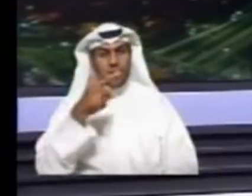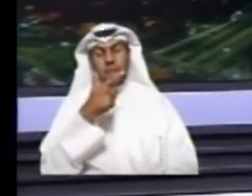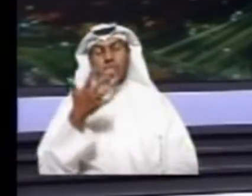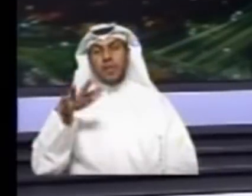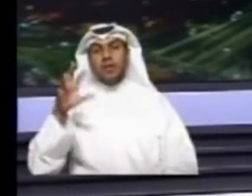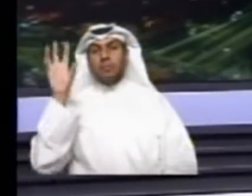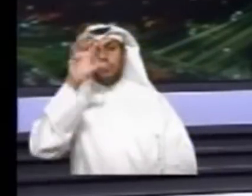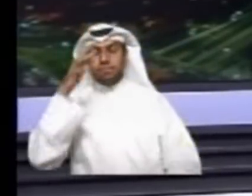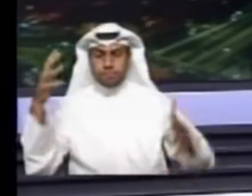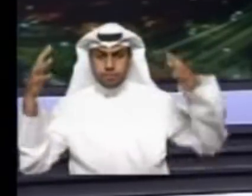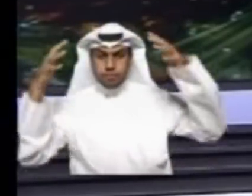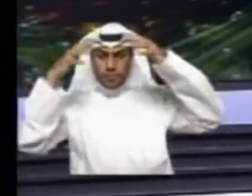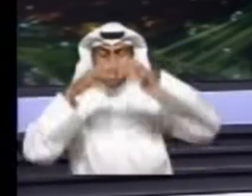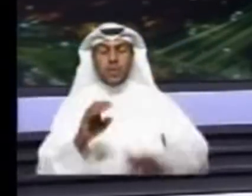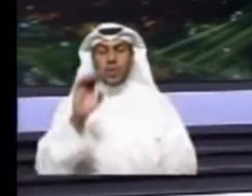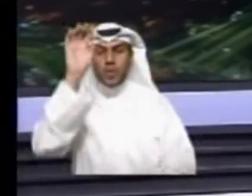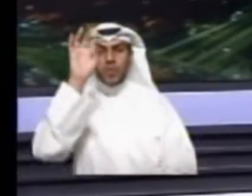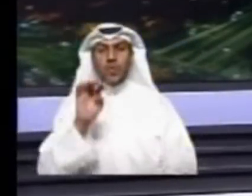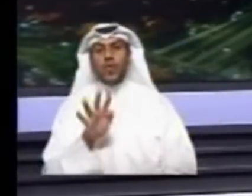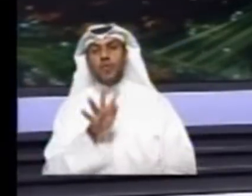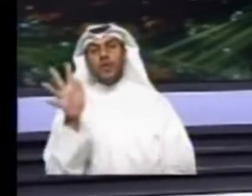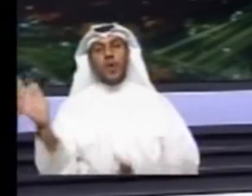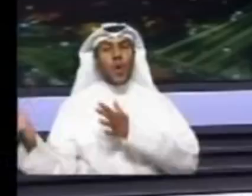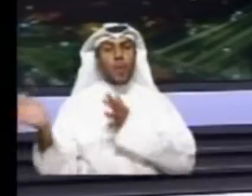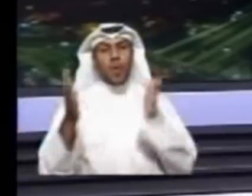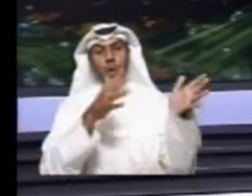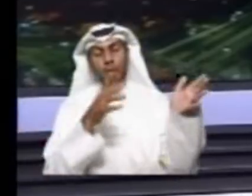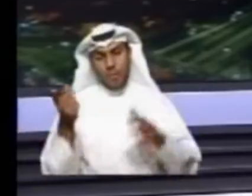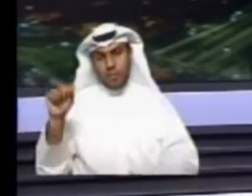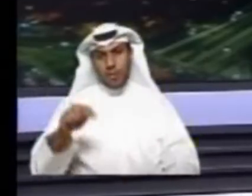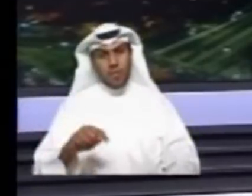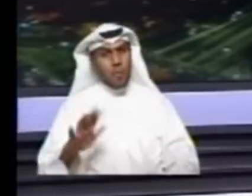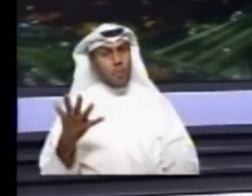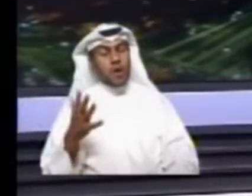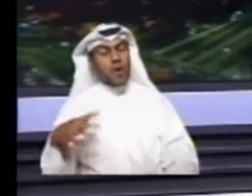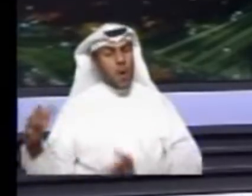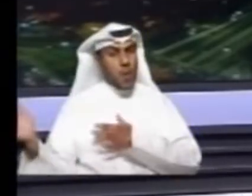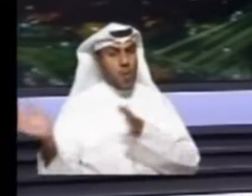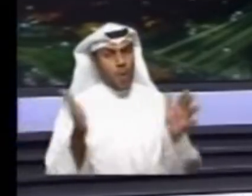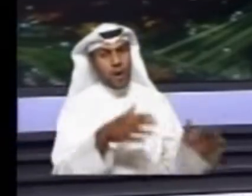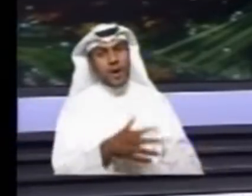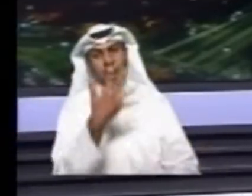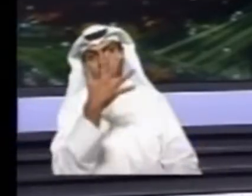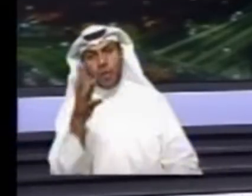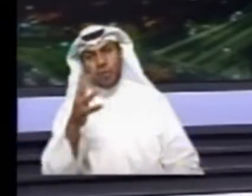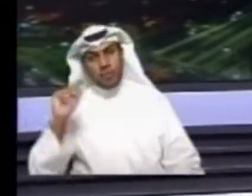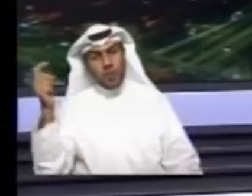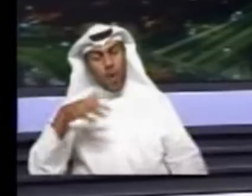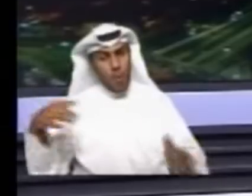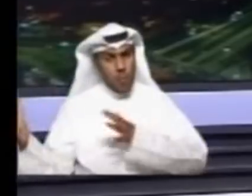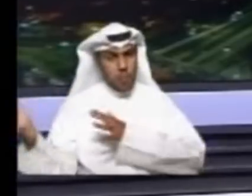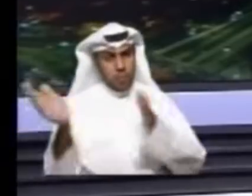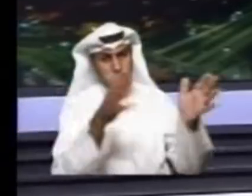نشاط للرياح الجنوبيه الشرقيه ابتداء من منتصف يوم الغد قد تتجاوز سرعه هبات الهواء فيها الى اكثر من 55 م في